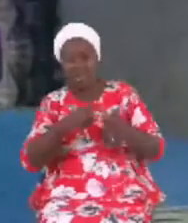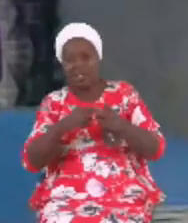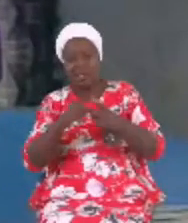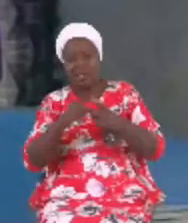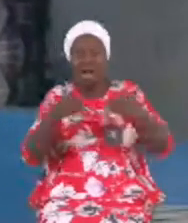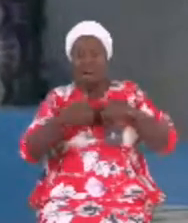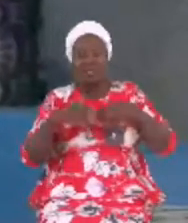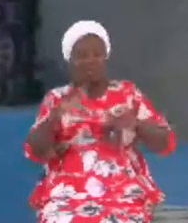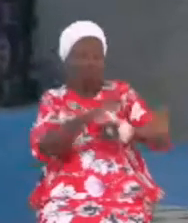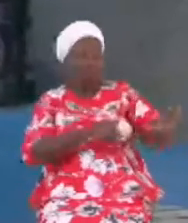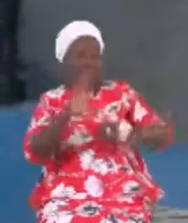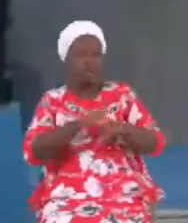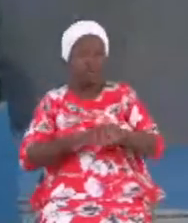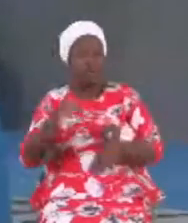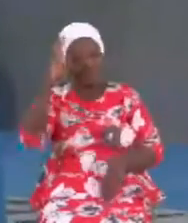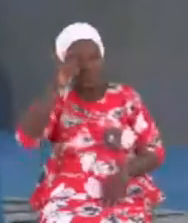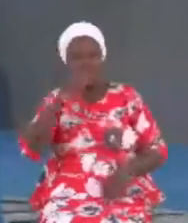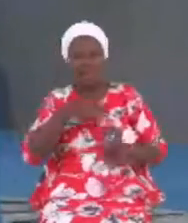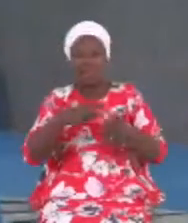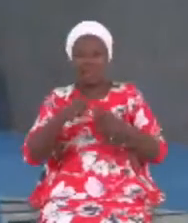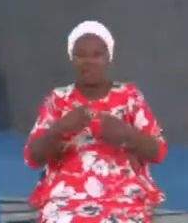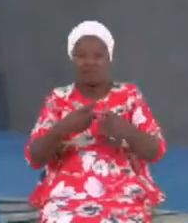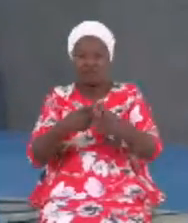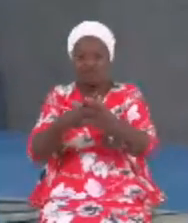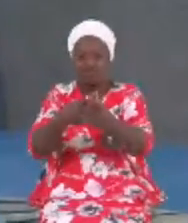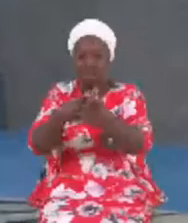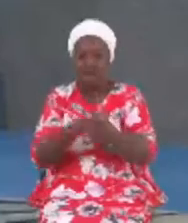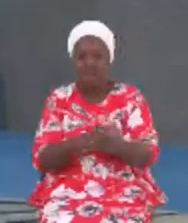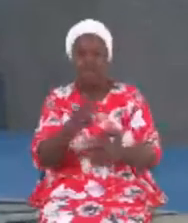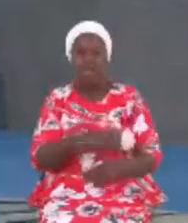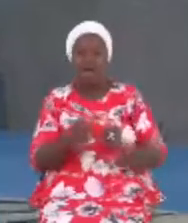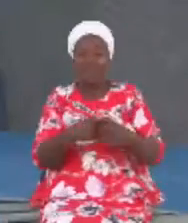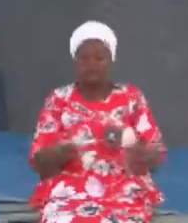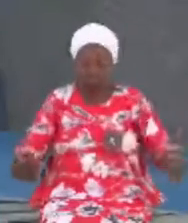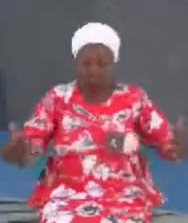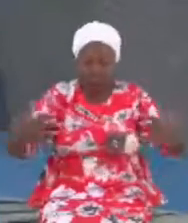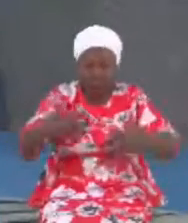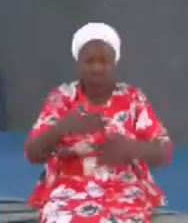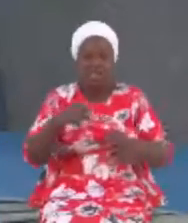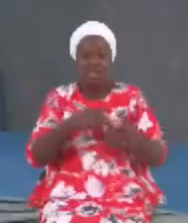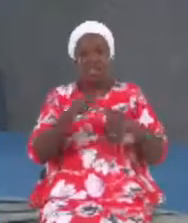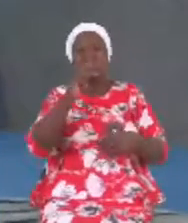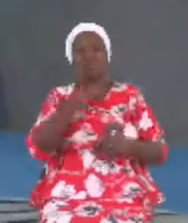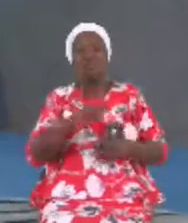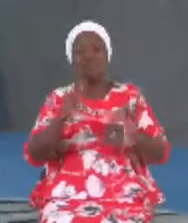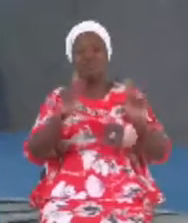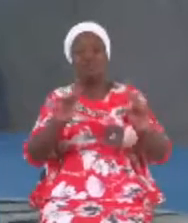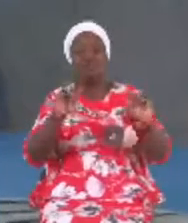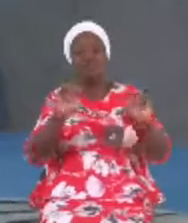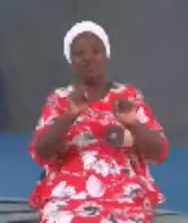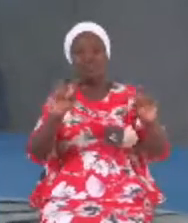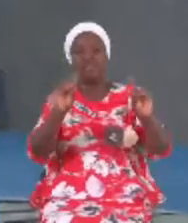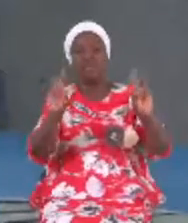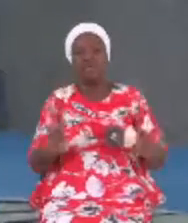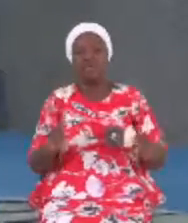de compassion. Il courut se jeter à son cou et l'embrassa. Verset